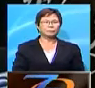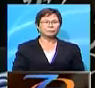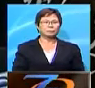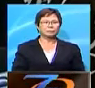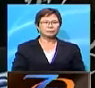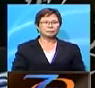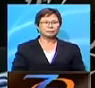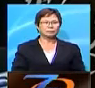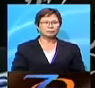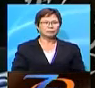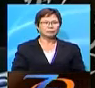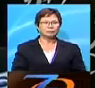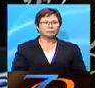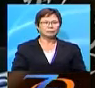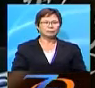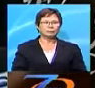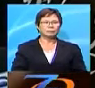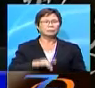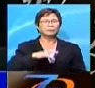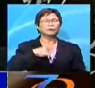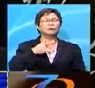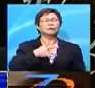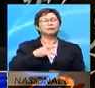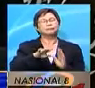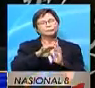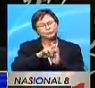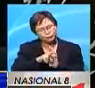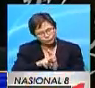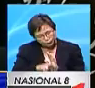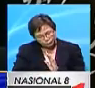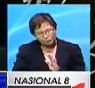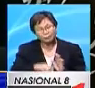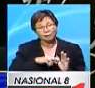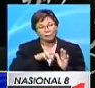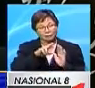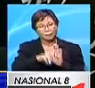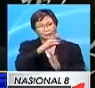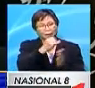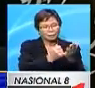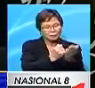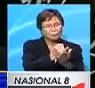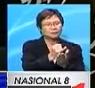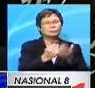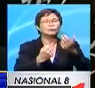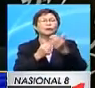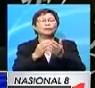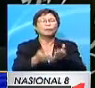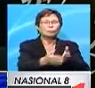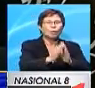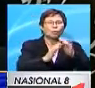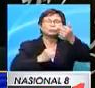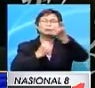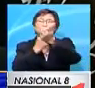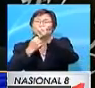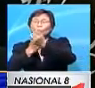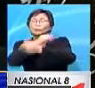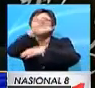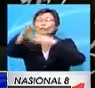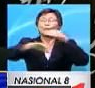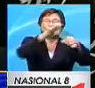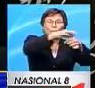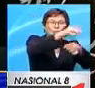ditingkatkan dengan rasa rendah diri dan ikhlas memohon sokongan daripada semua